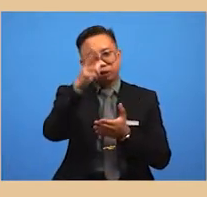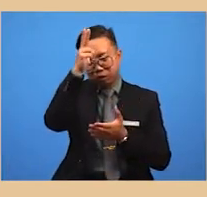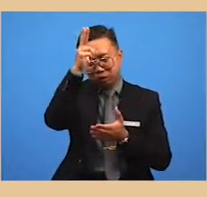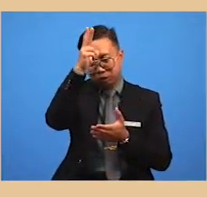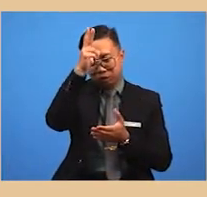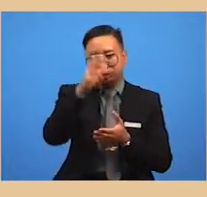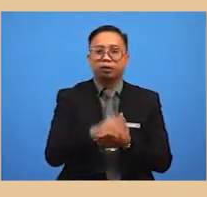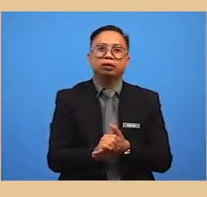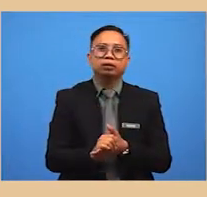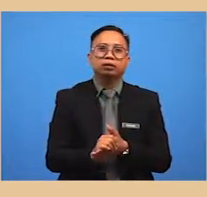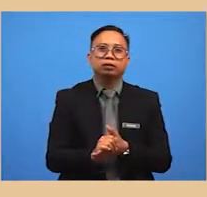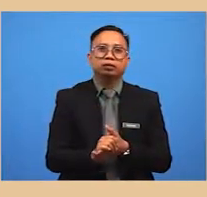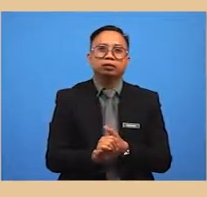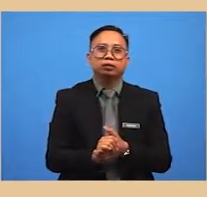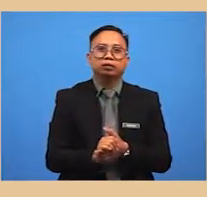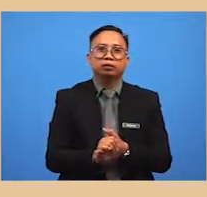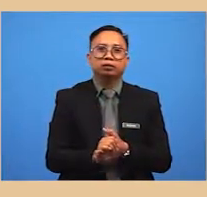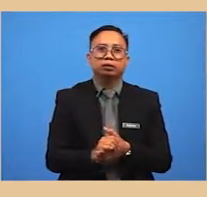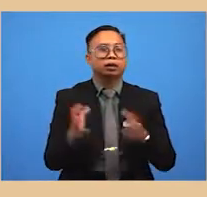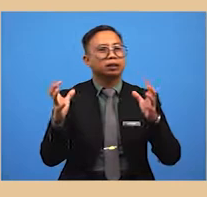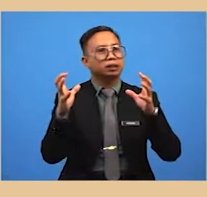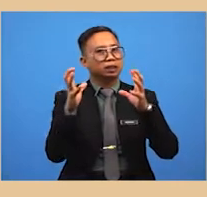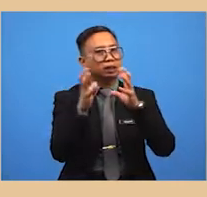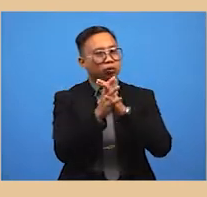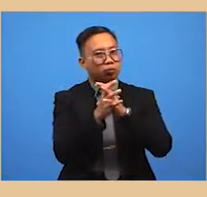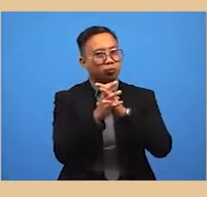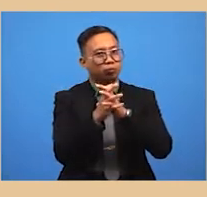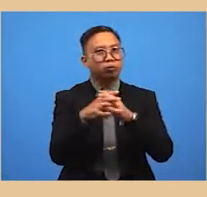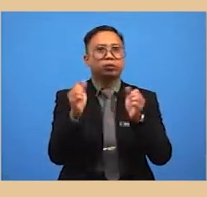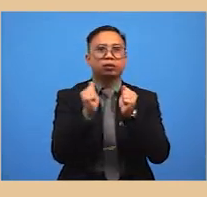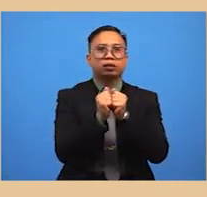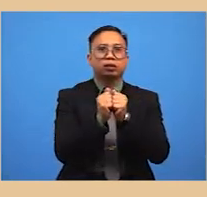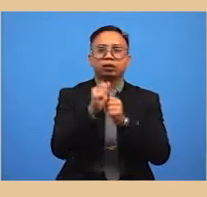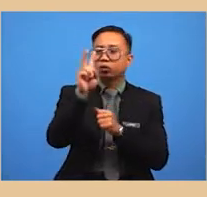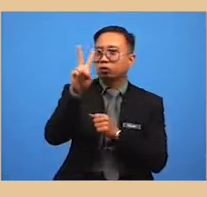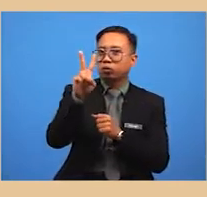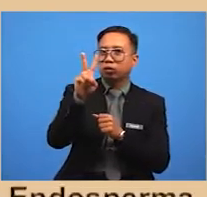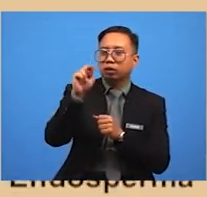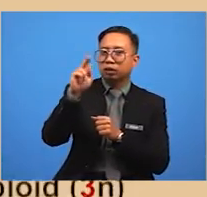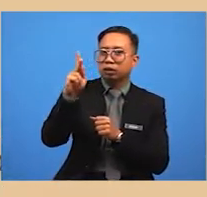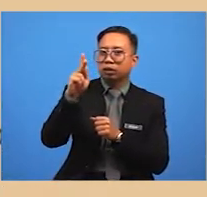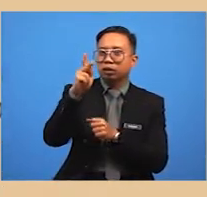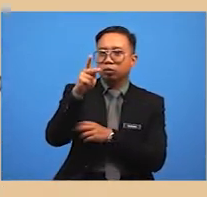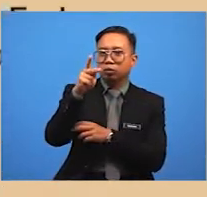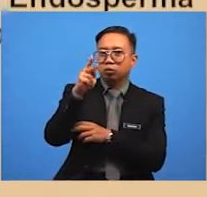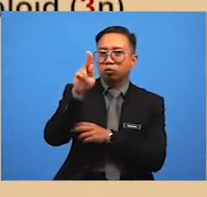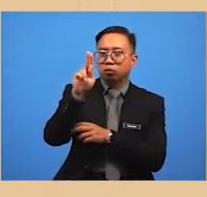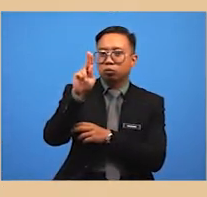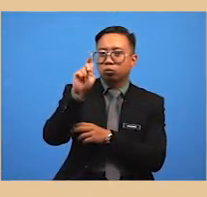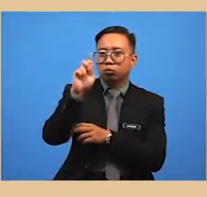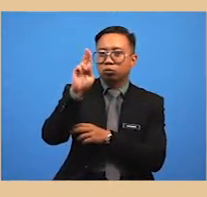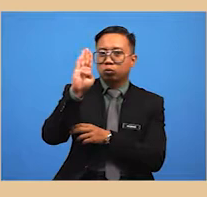jantan yang haploid akan bercantum dengan dua nukleus kutub